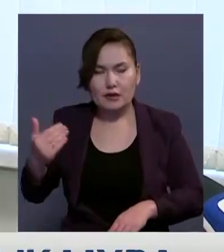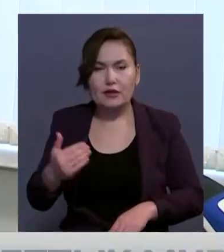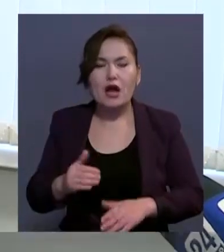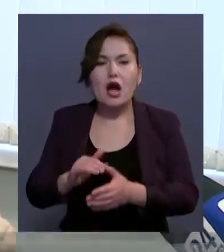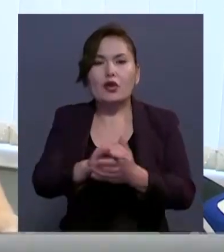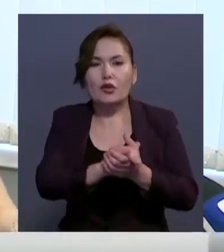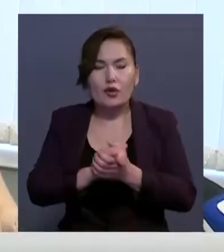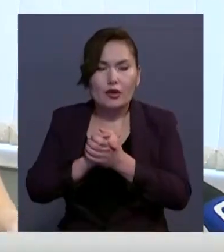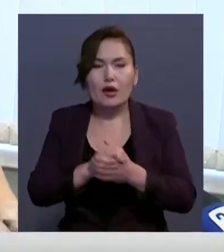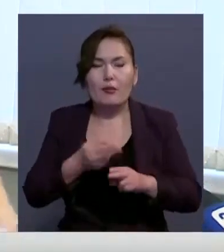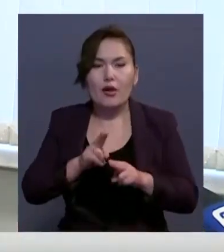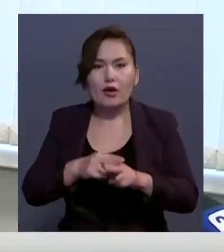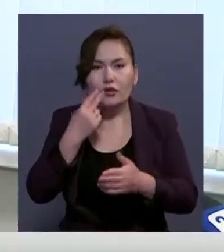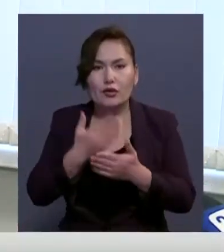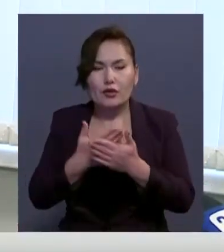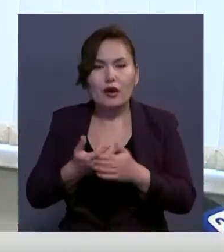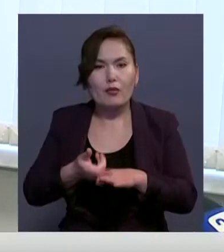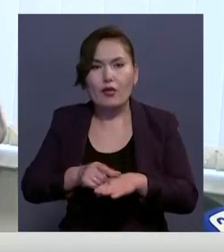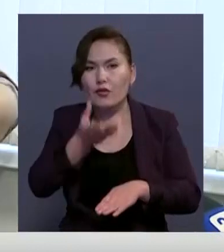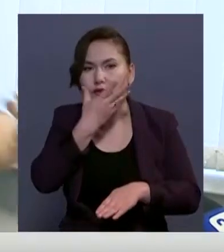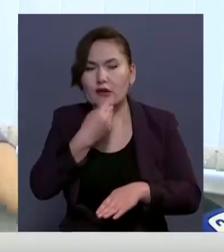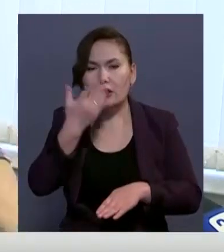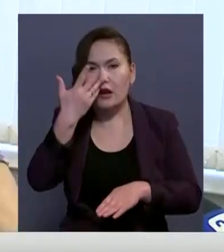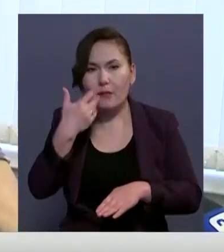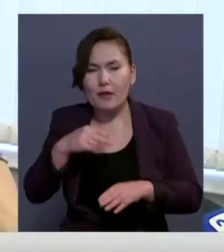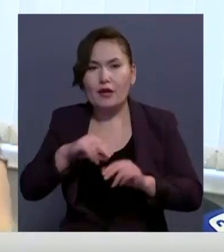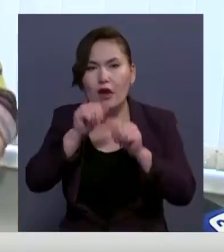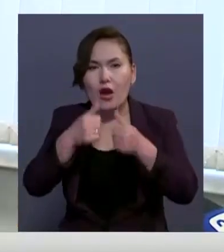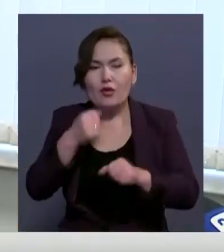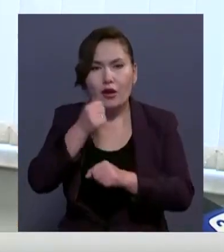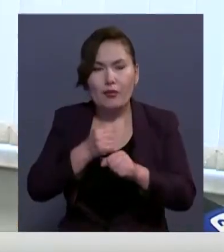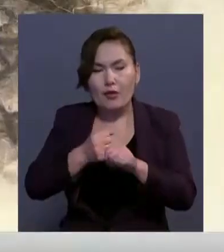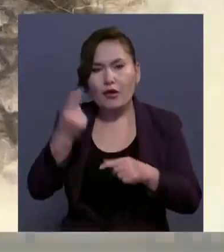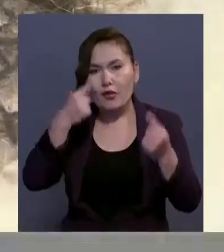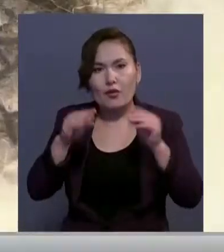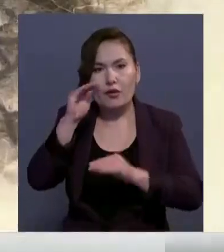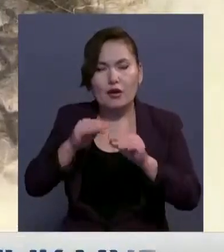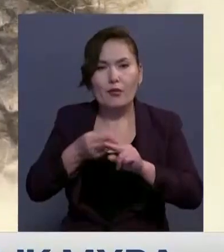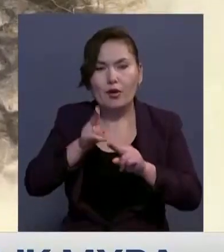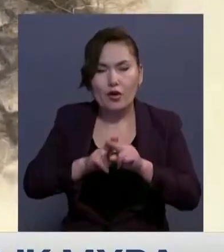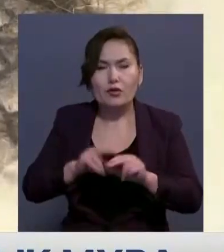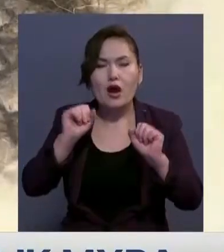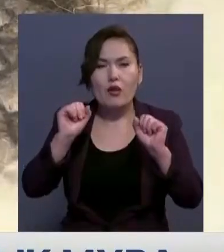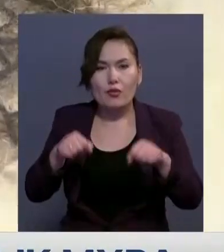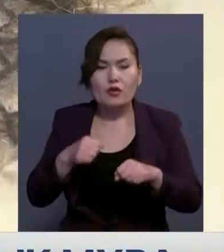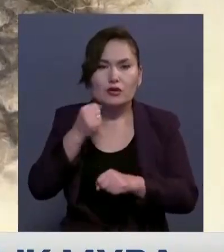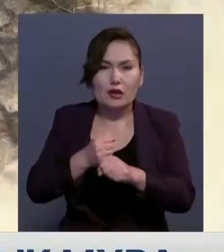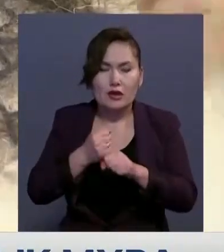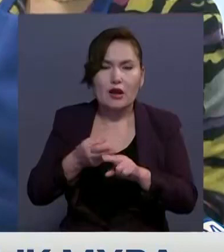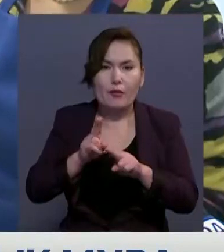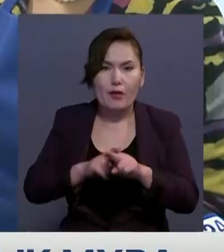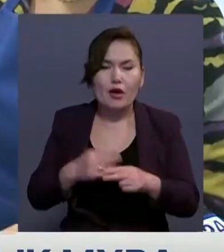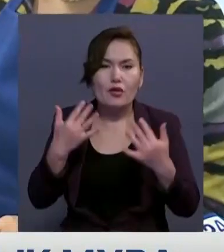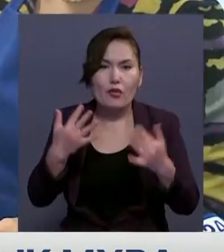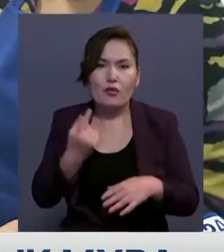алмынау бейбітшіліктің нышаны. Түр түсімен өңінде табиғи қалпы сақталған. Фантазияңмен түйсігің не десе соны жасап шығаруға болады. Қолдарыңда